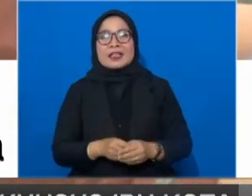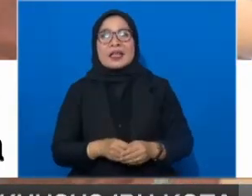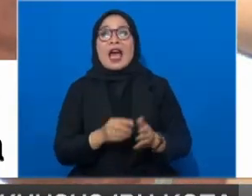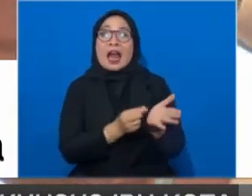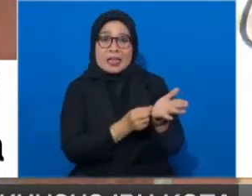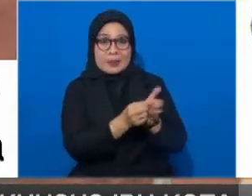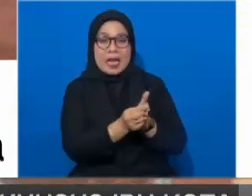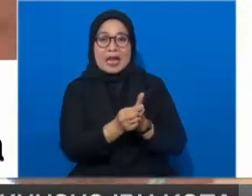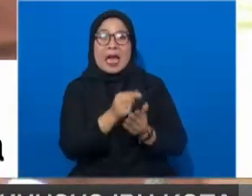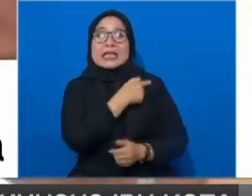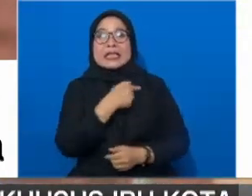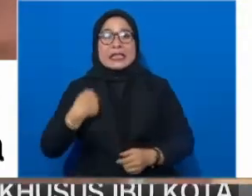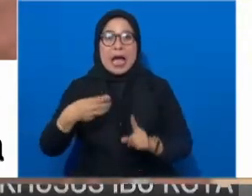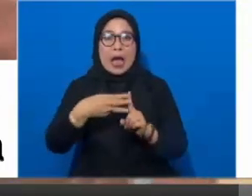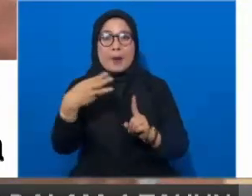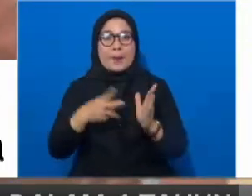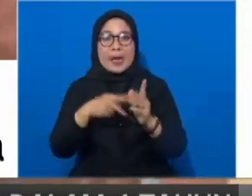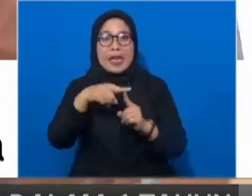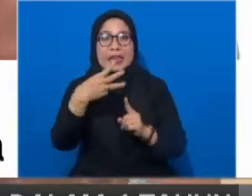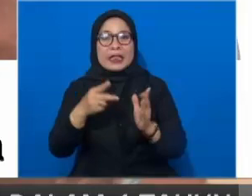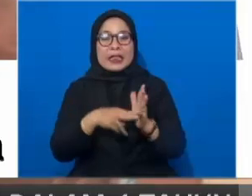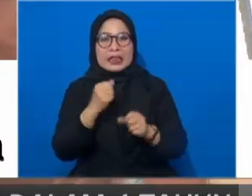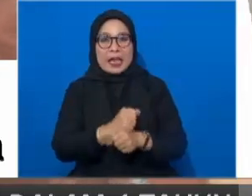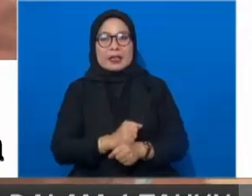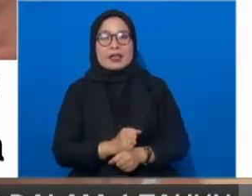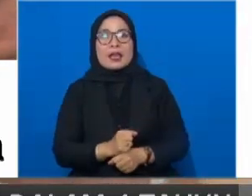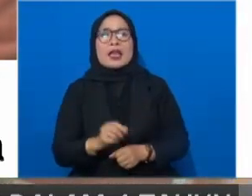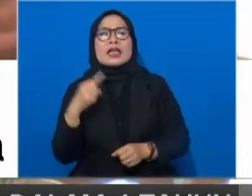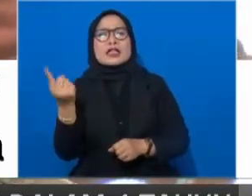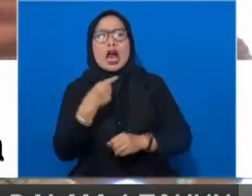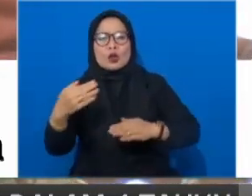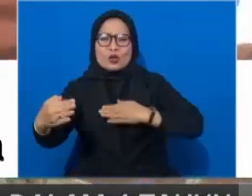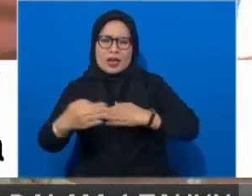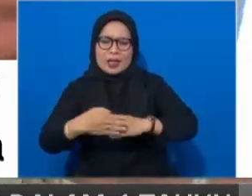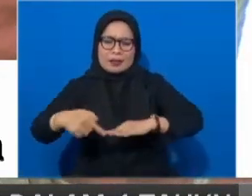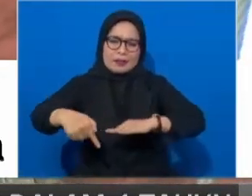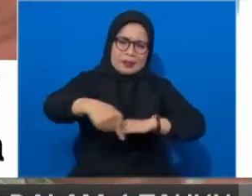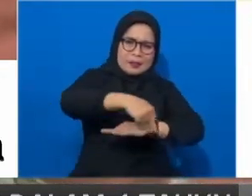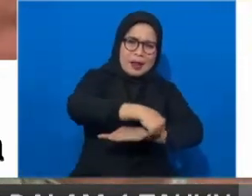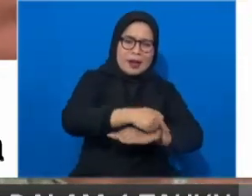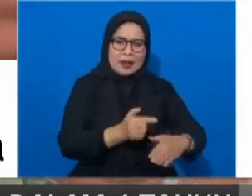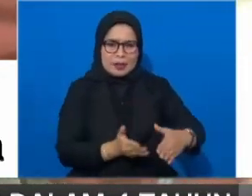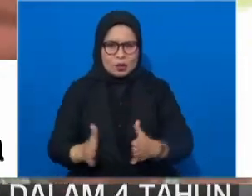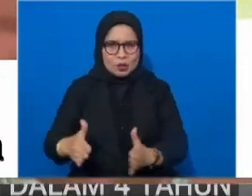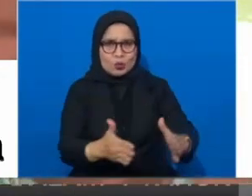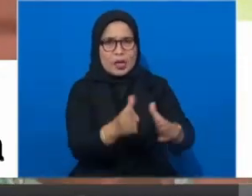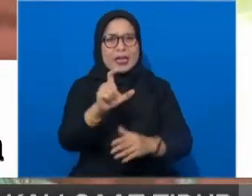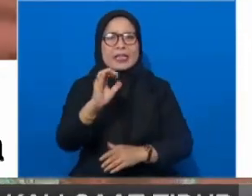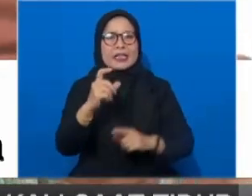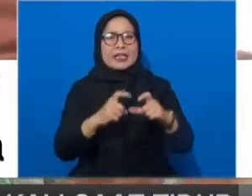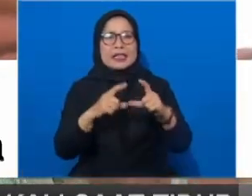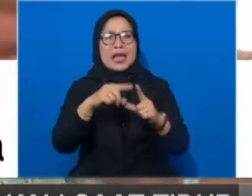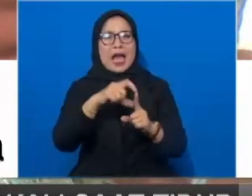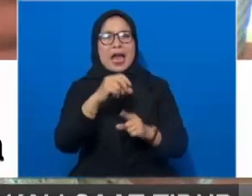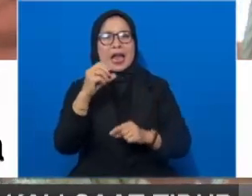tidak jauh dari kawasan ataupun aliran sungai Cisadane. Dan kali ini saya akan membahas mengenai